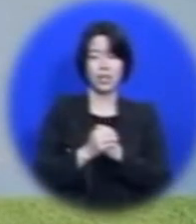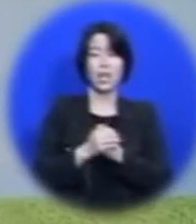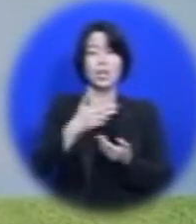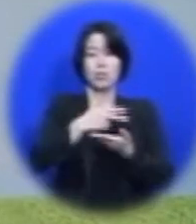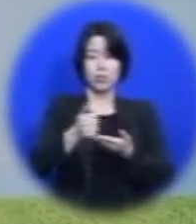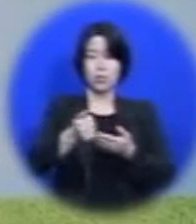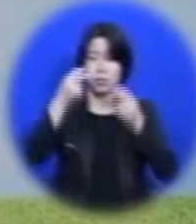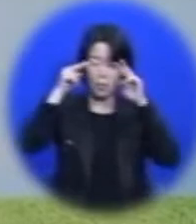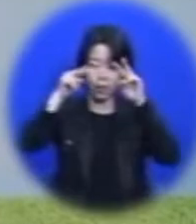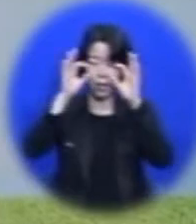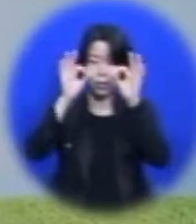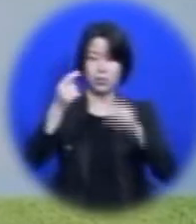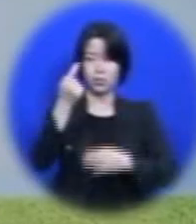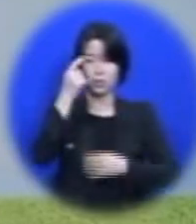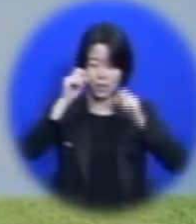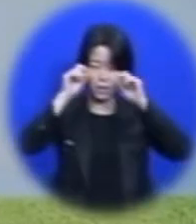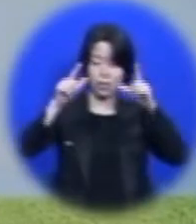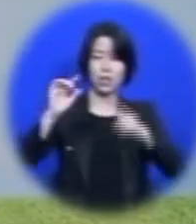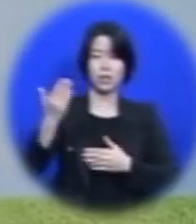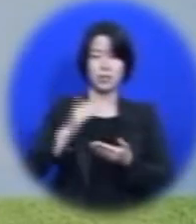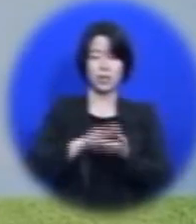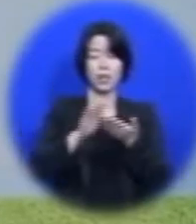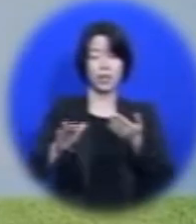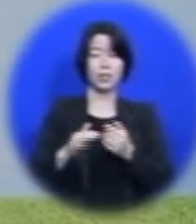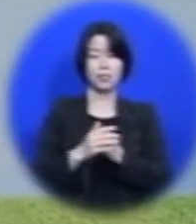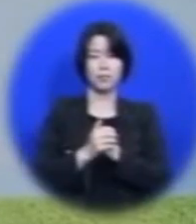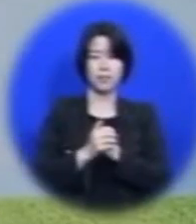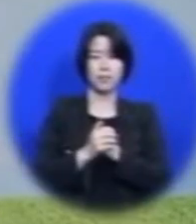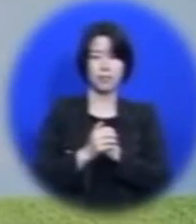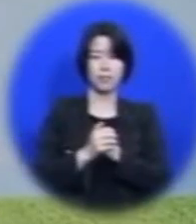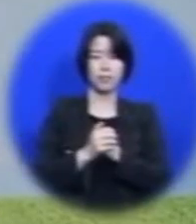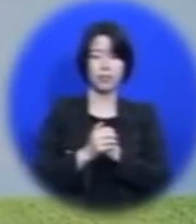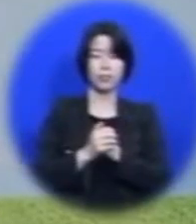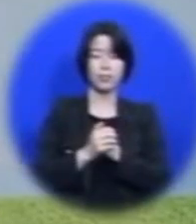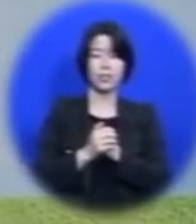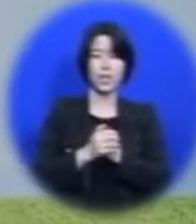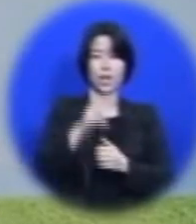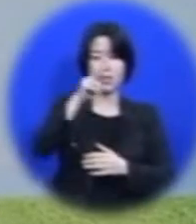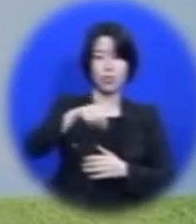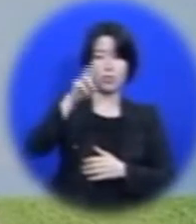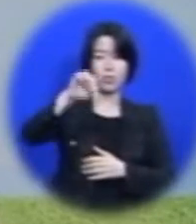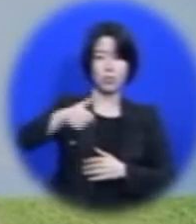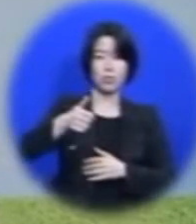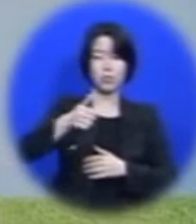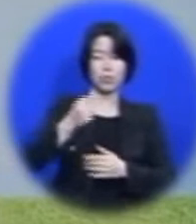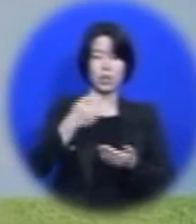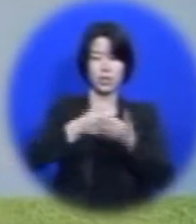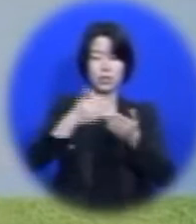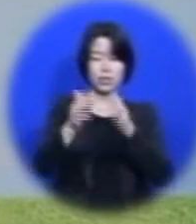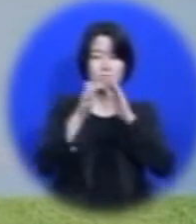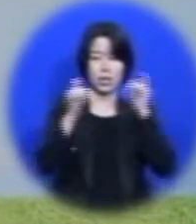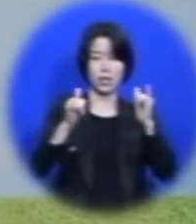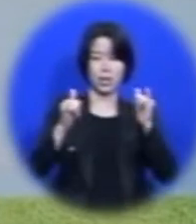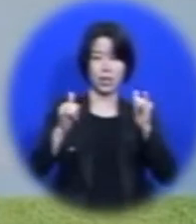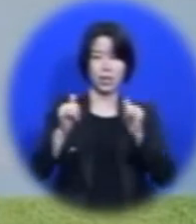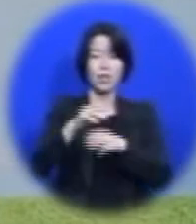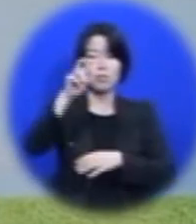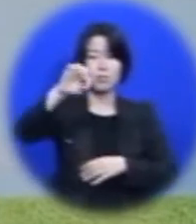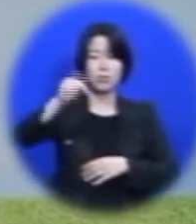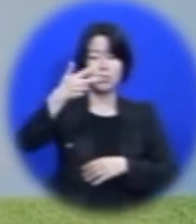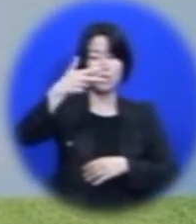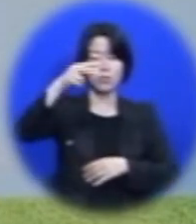주님을 바라보는 눈이 뜨여야 됩니다. 수묵화가 문순 집사님이 화집에 충격적인